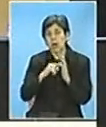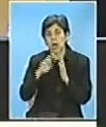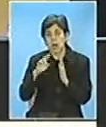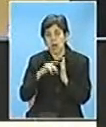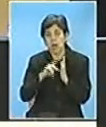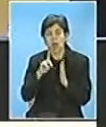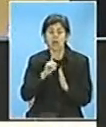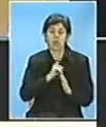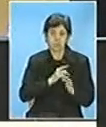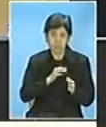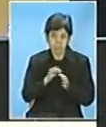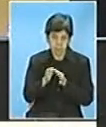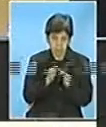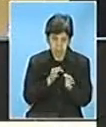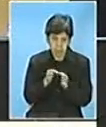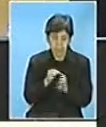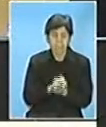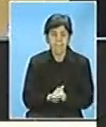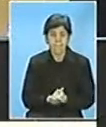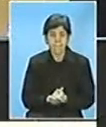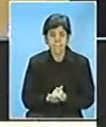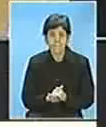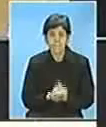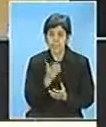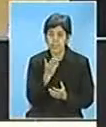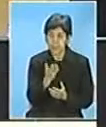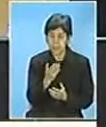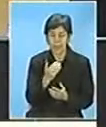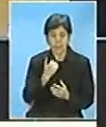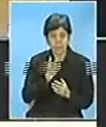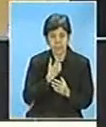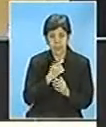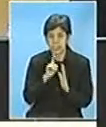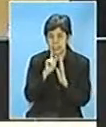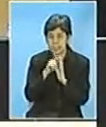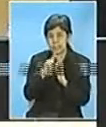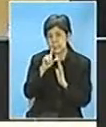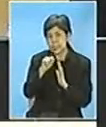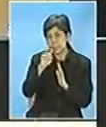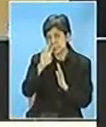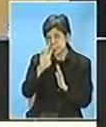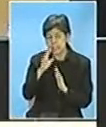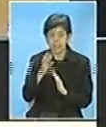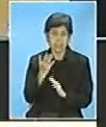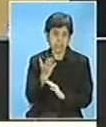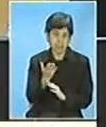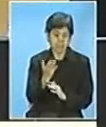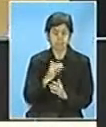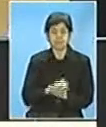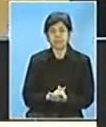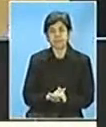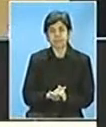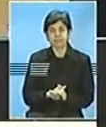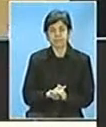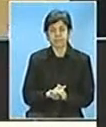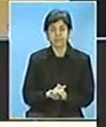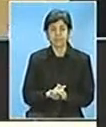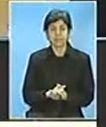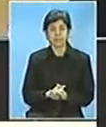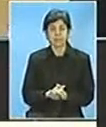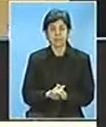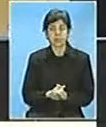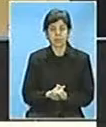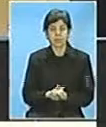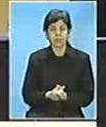นท์เป็นผู้มาตอบชี้แจงนะครับท่านสุรเดชครับท่านมีเวลาถามตอบ24นาทีนะครับเชิญท่านตั้งกระทู้ได้เลยครับ